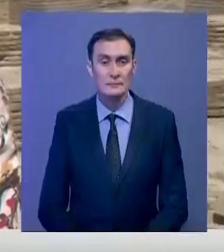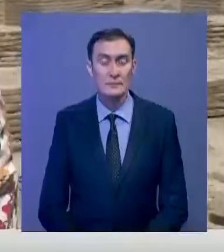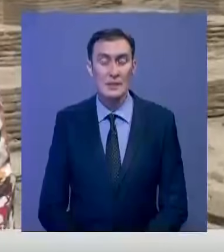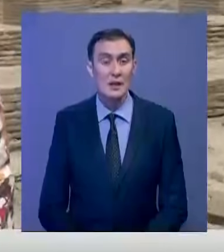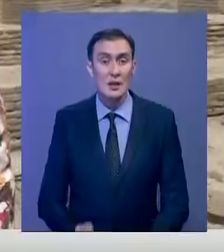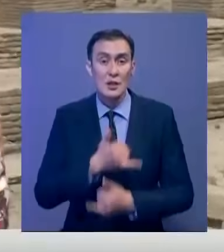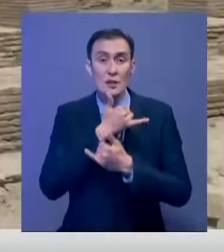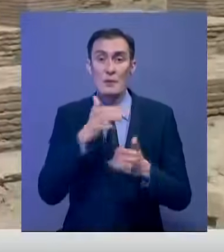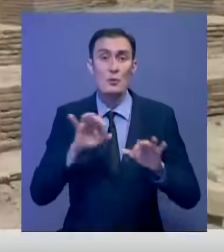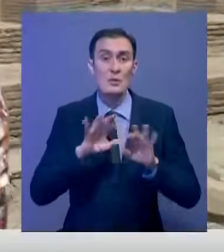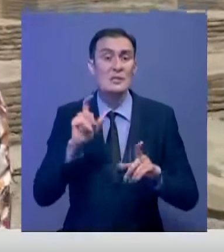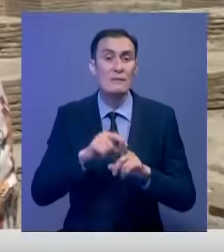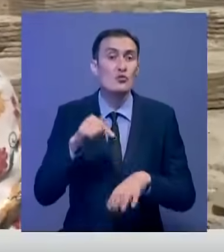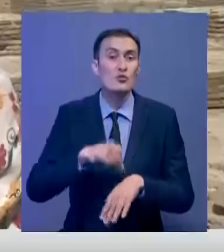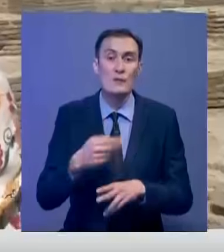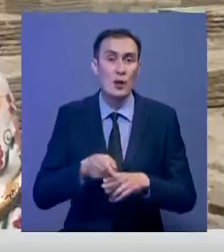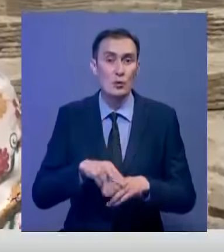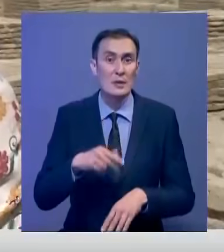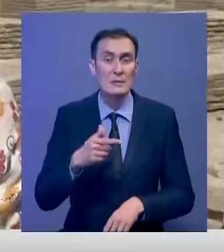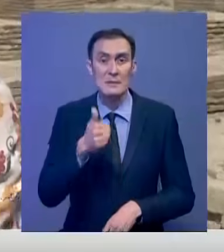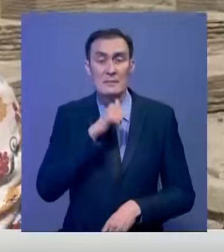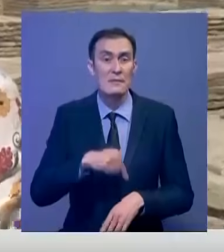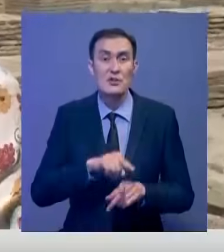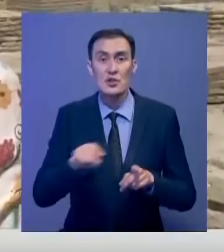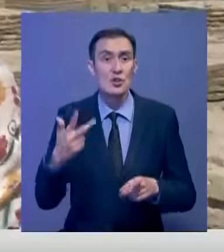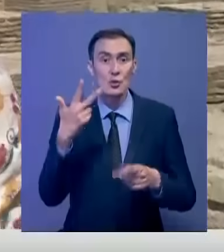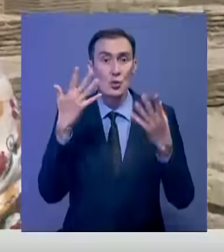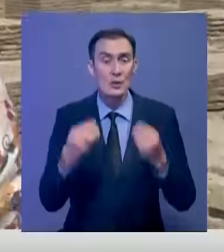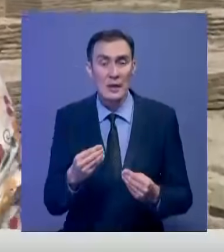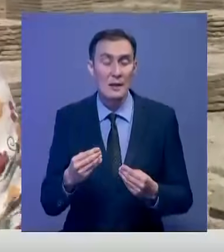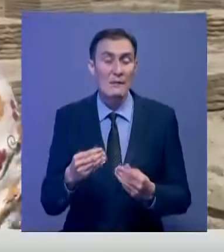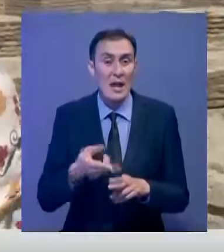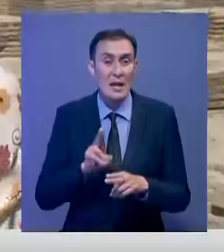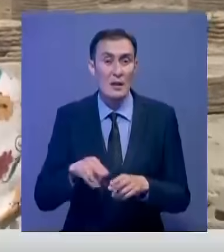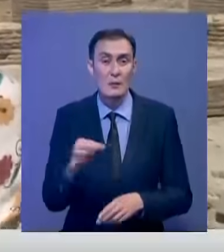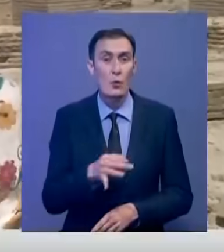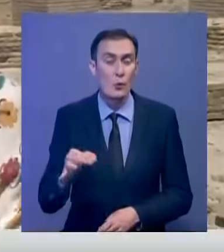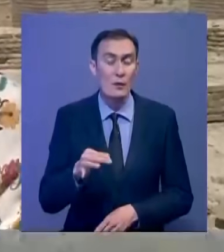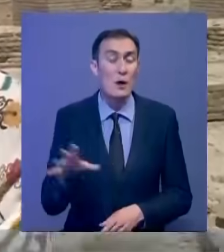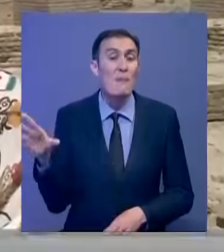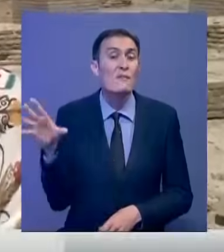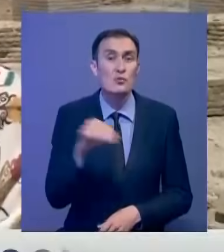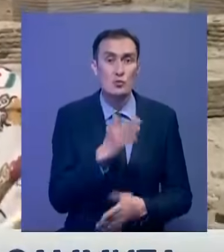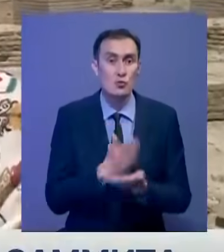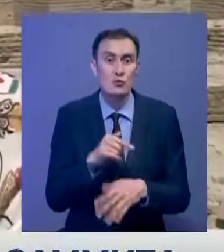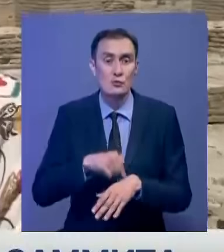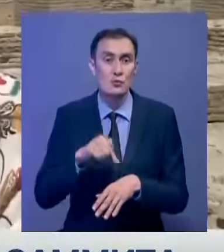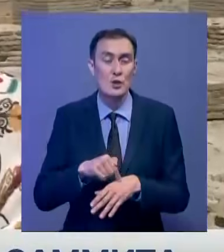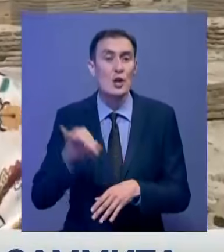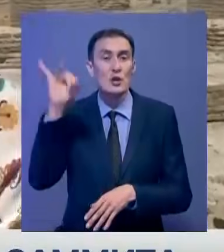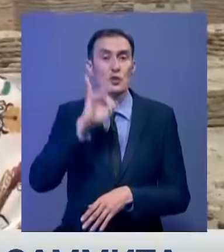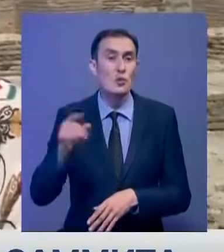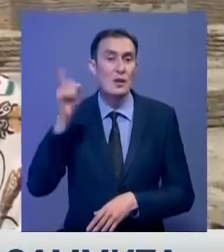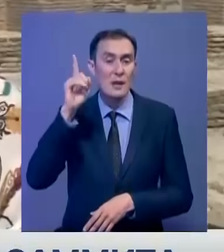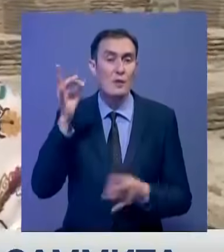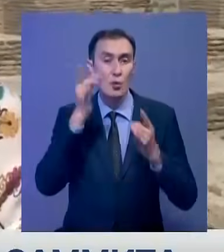Не могу передать словами чувства, которые я испытала на протяжении 3 дней, проведенных в этом регионе. Здесь повсюду чувствуется дух истории и